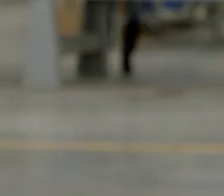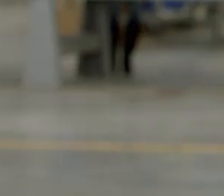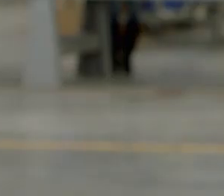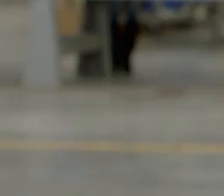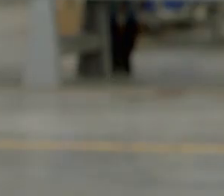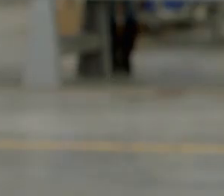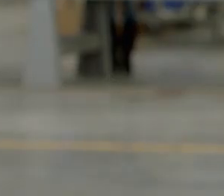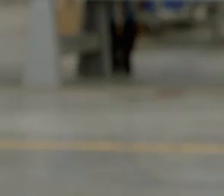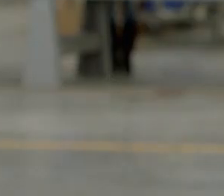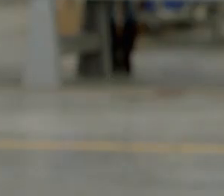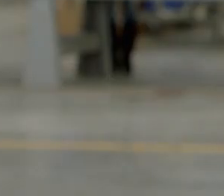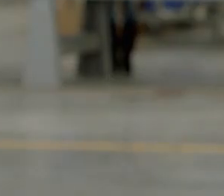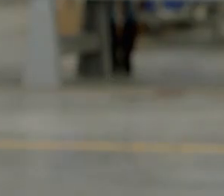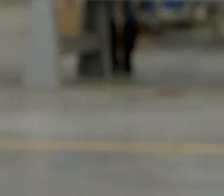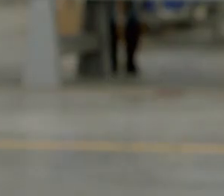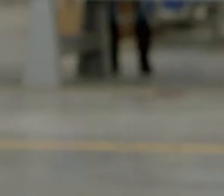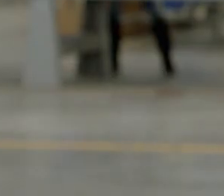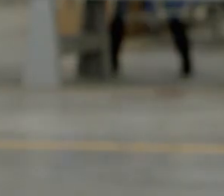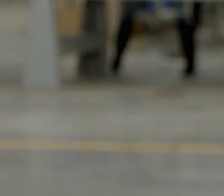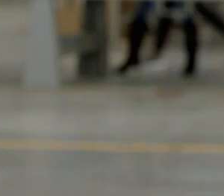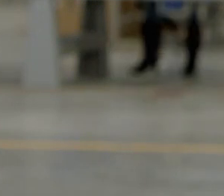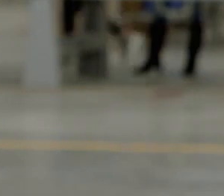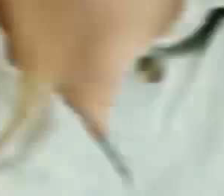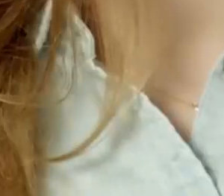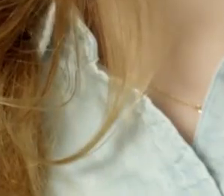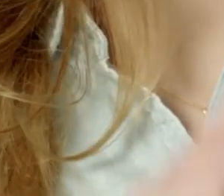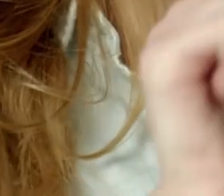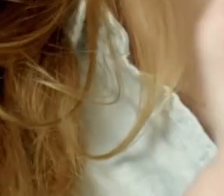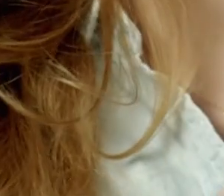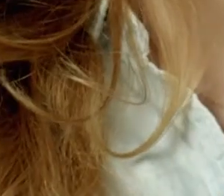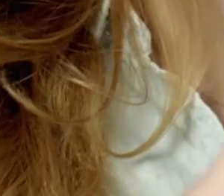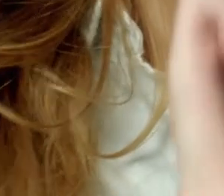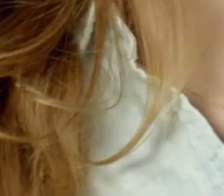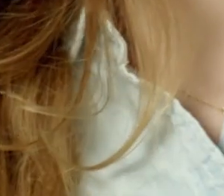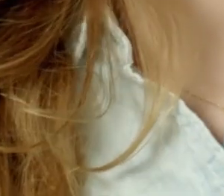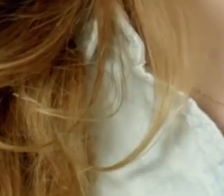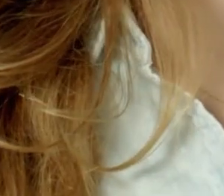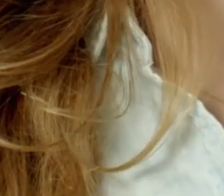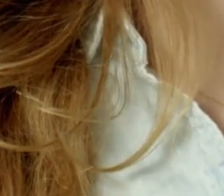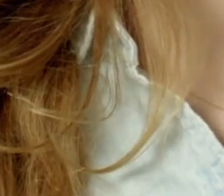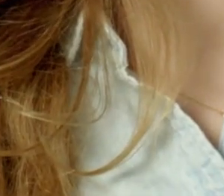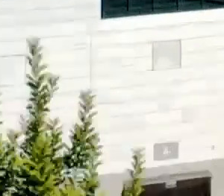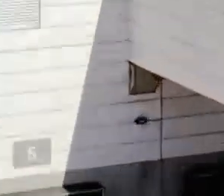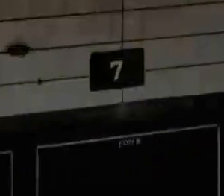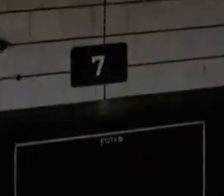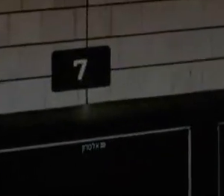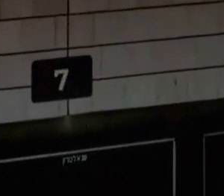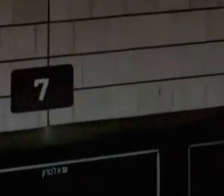תגידו, חשבתם פעם מה עובר על כל החבילות שהזמנתם ברשת? כן, גם הסמלה שהזמנת לחתונה של החברה הטובה